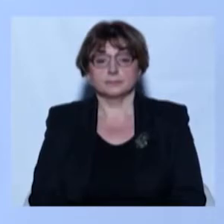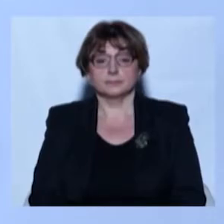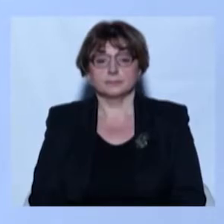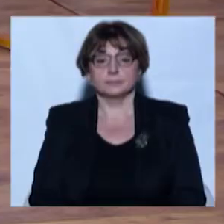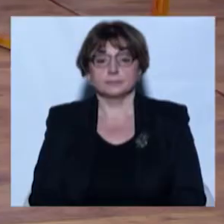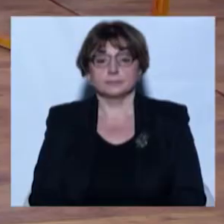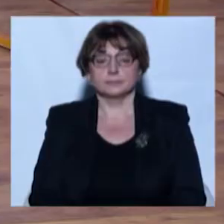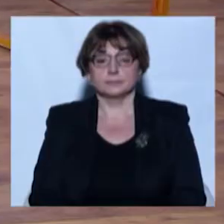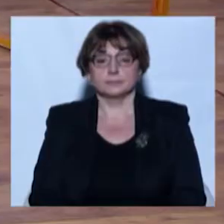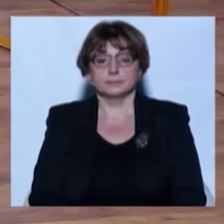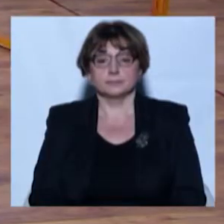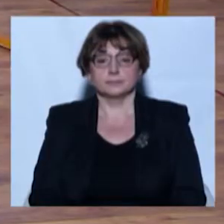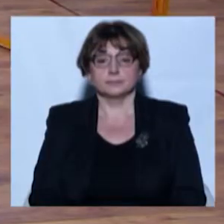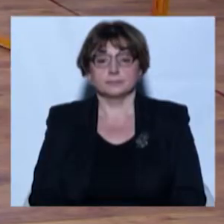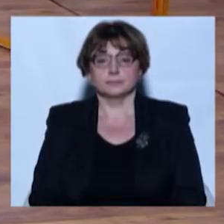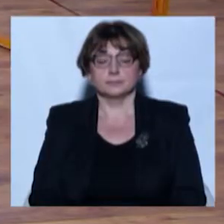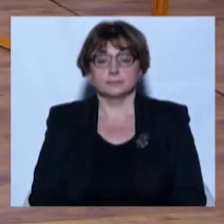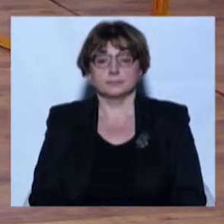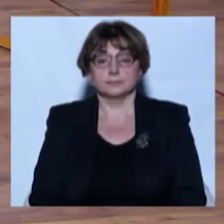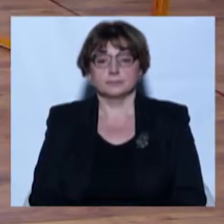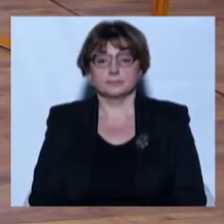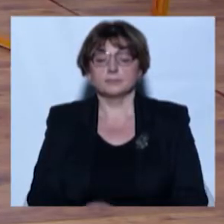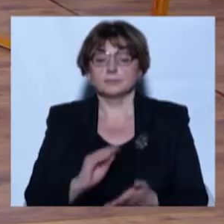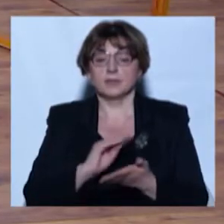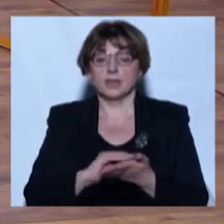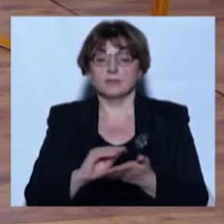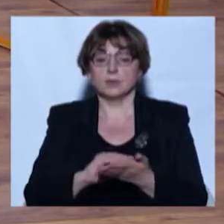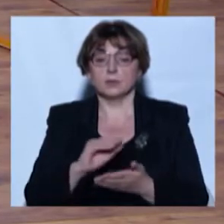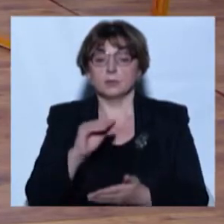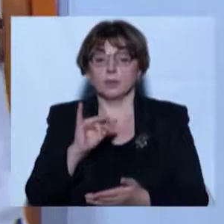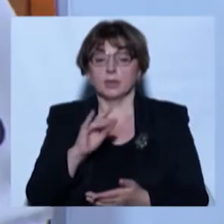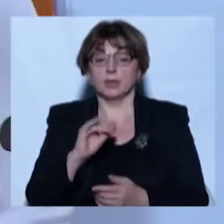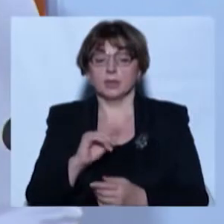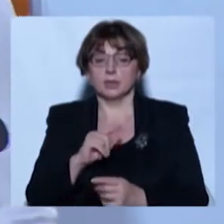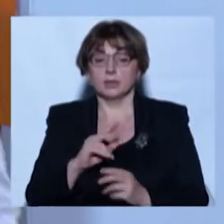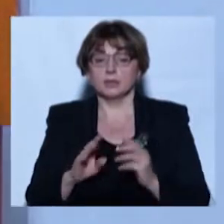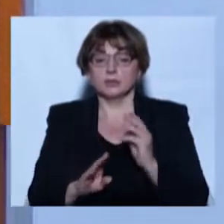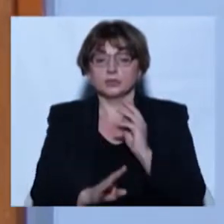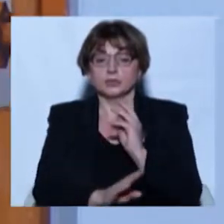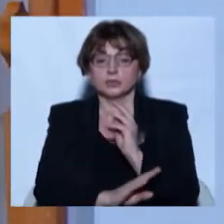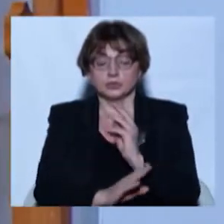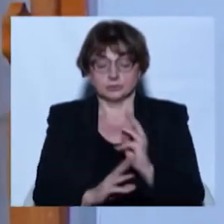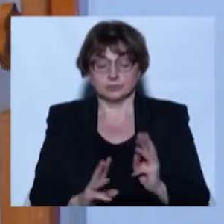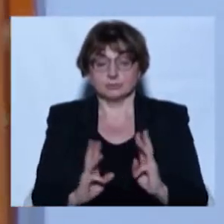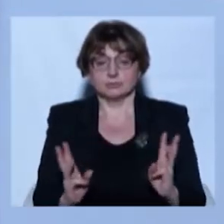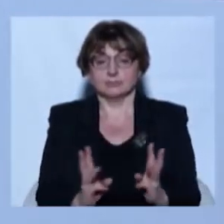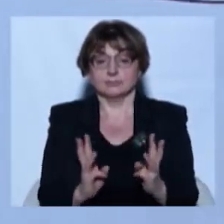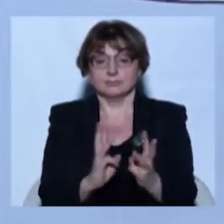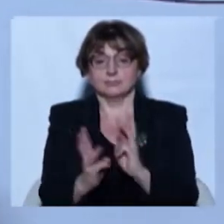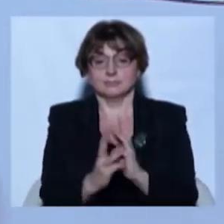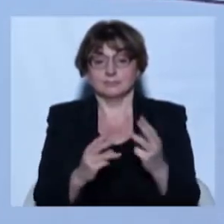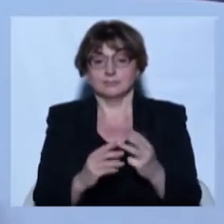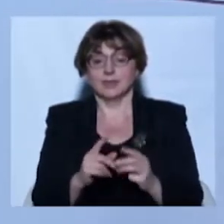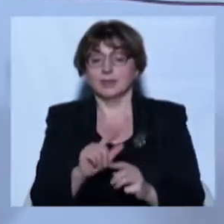ფანარსაც ეძახით, მაგრამ დავწეროთ ფარანი. კოცონი. სინათლის ხელოვნური წყაროა,